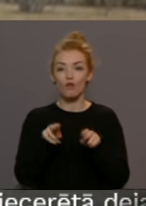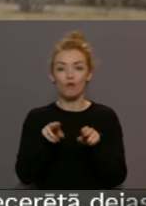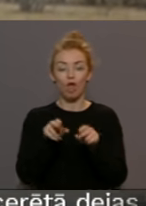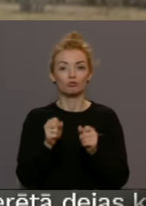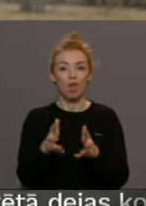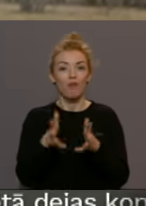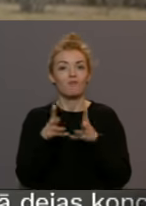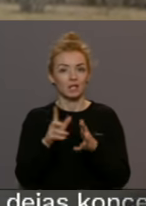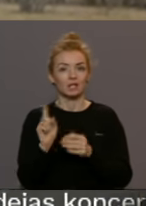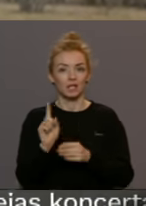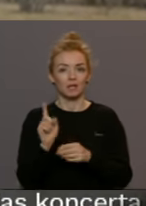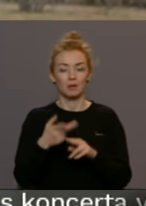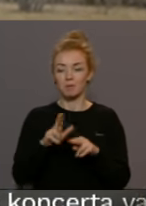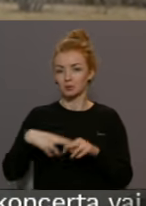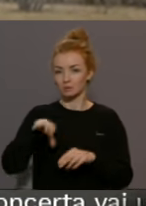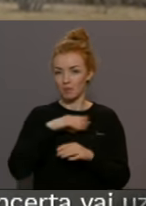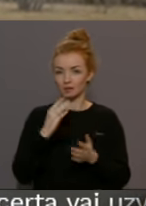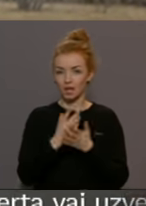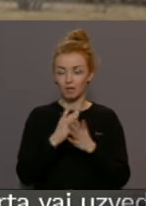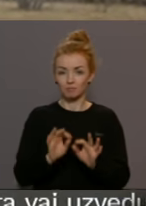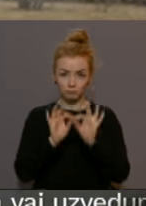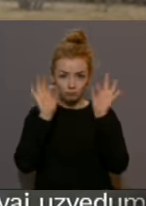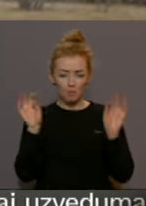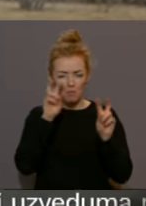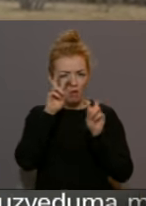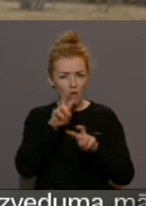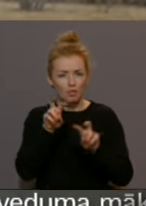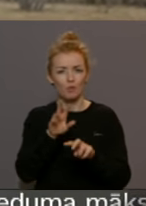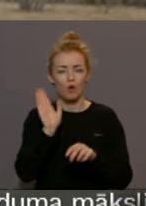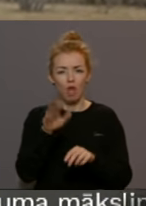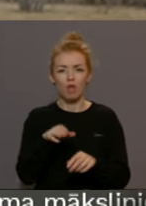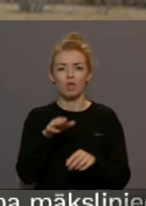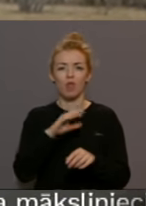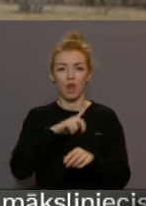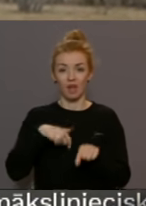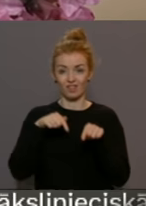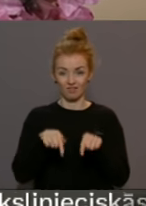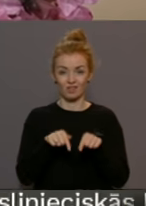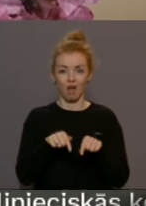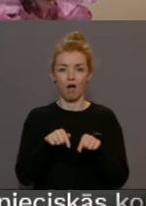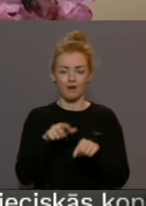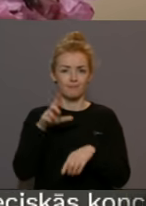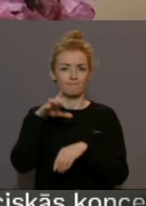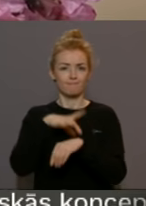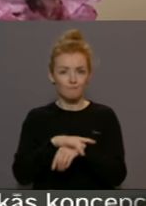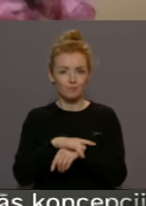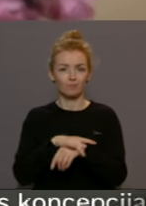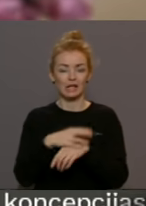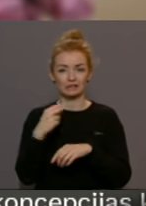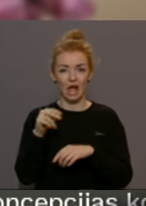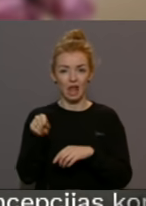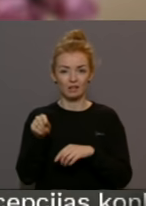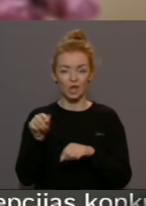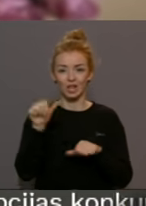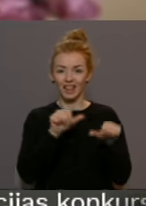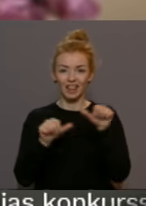efektivitāte. Un tāpēc mēs esam uzsākuši pētījumus, lai noteiktu Latvijā esošo zalkteņu